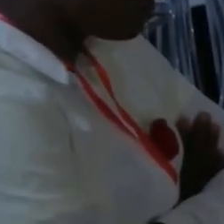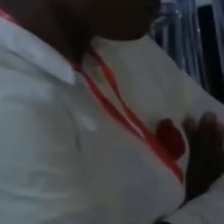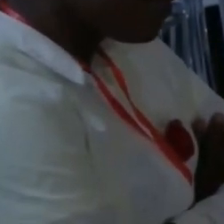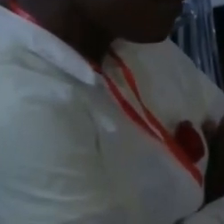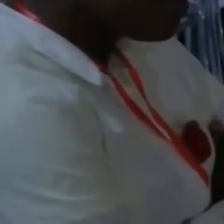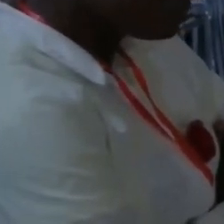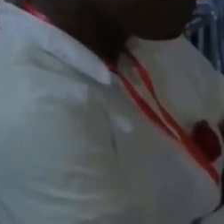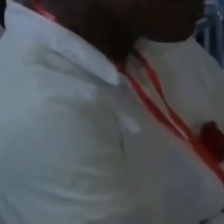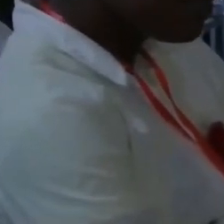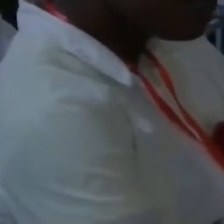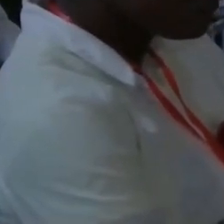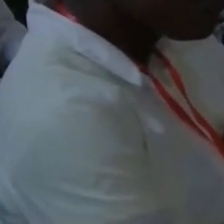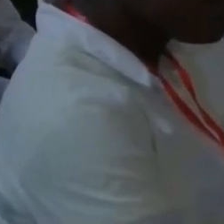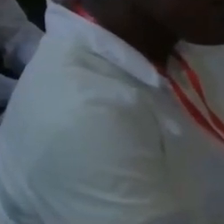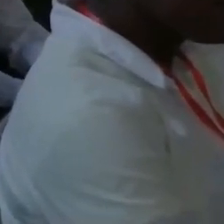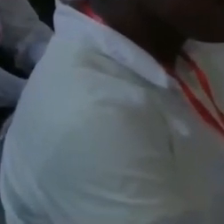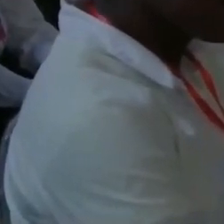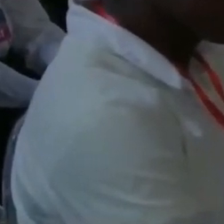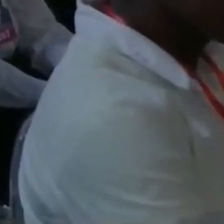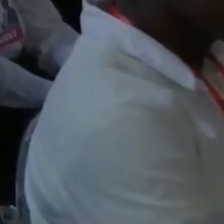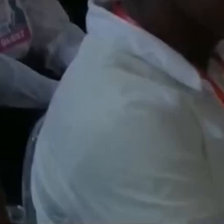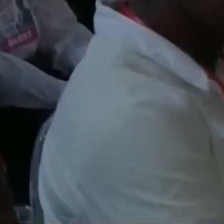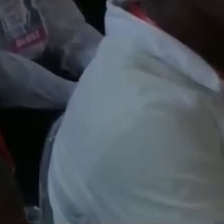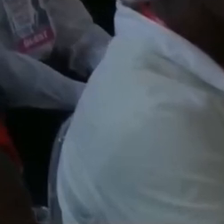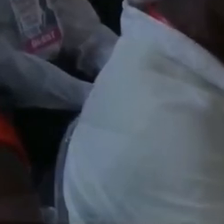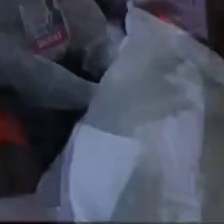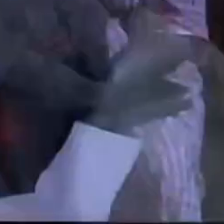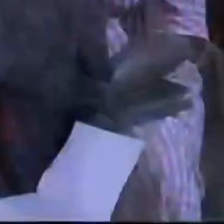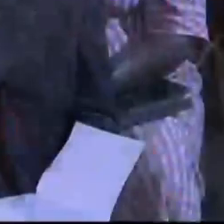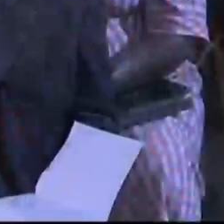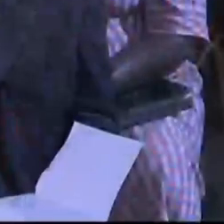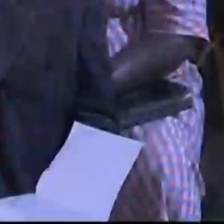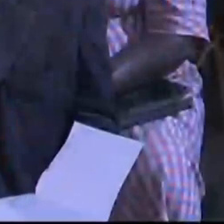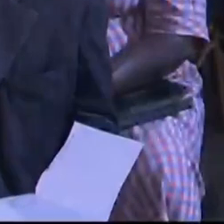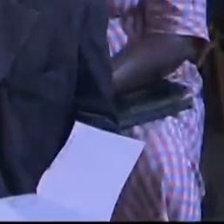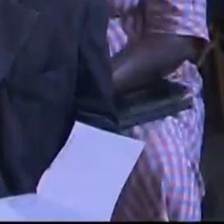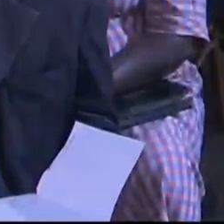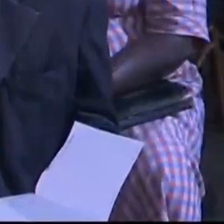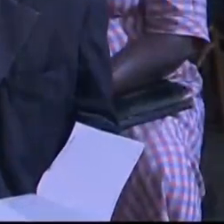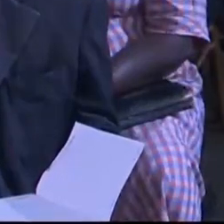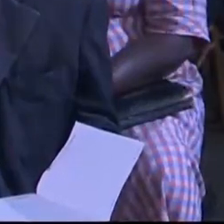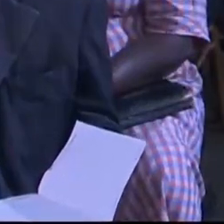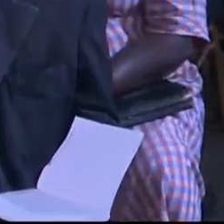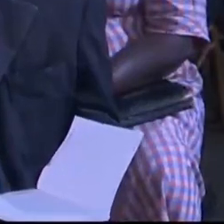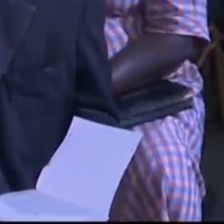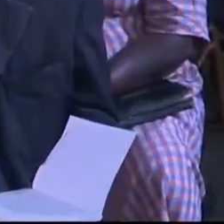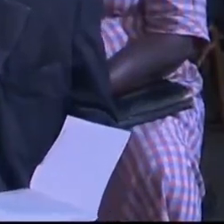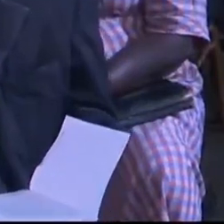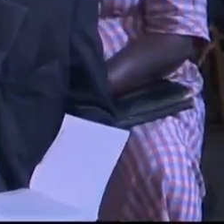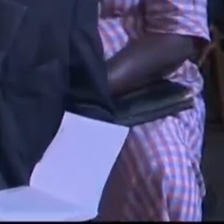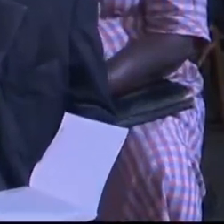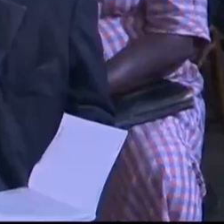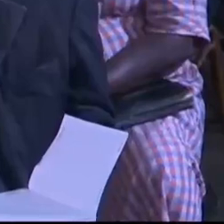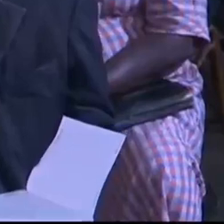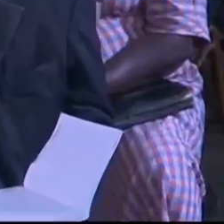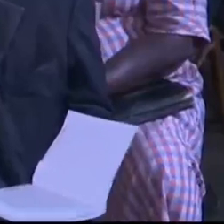ce qu'ils perdent leur vie. Il court après ces choses de la terre, jusqu'à ce qu'ils périssent. Mais C'est la